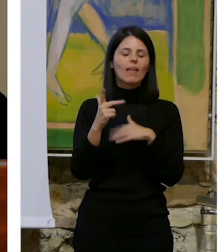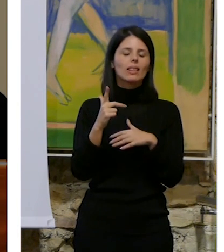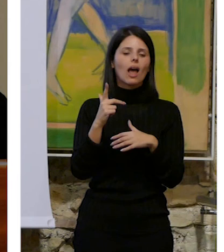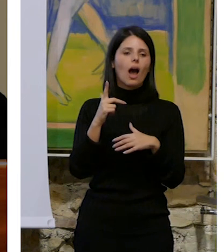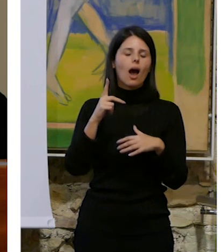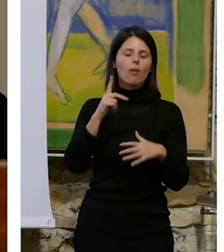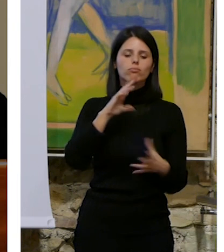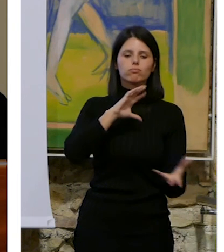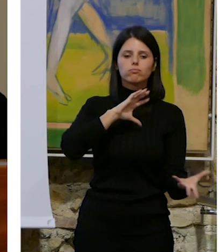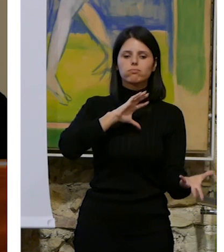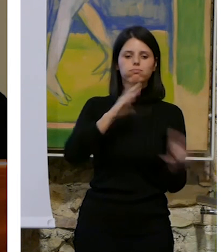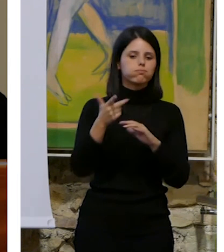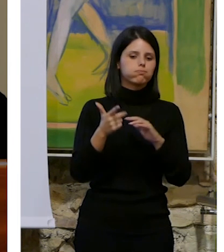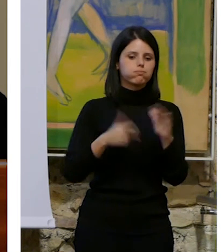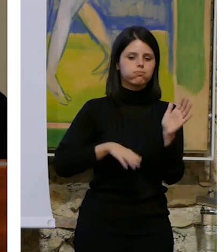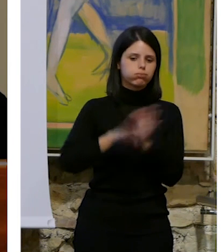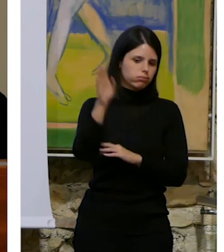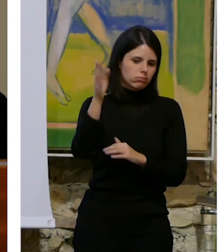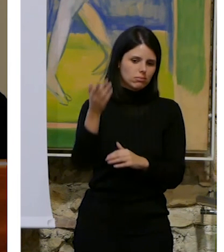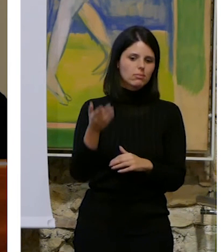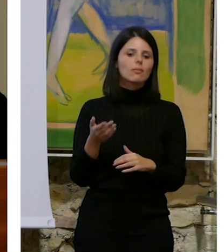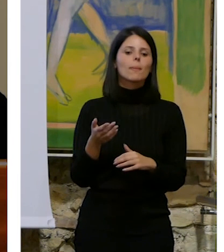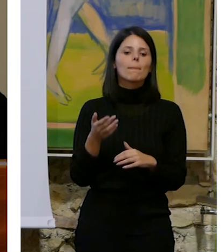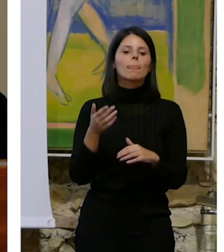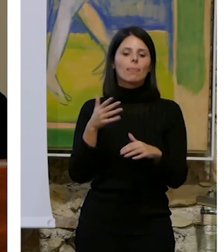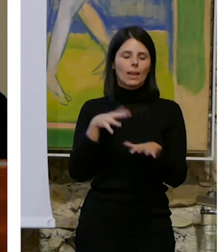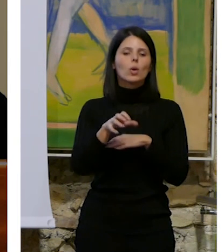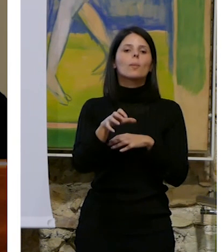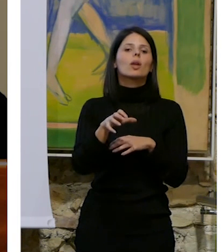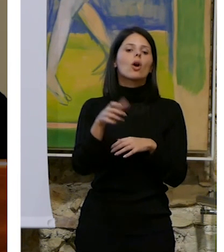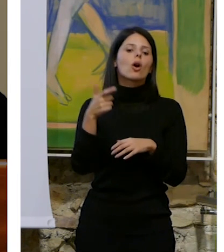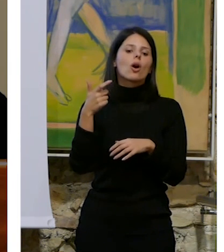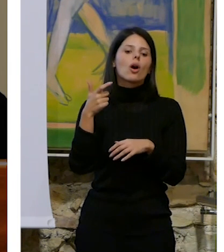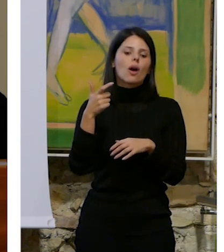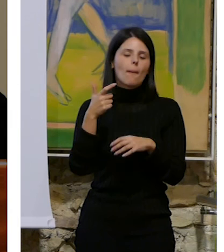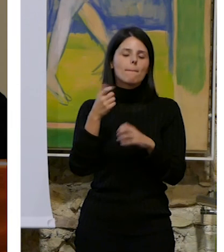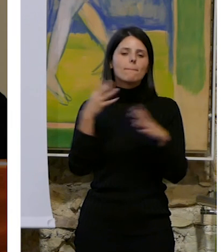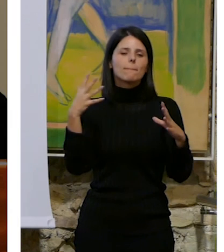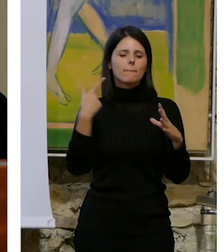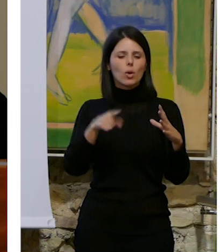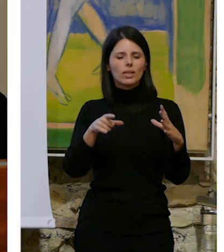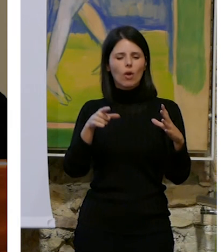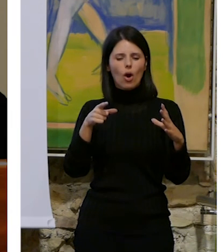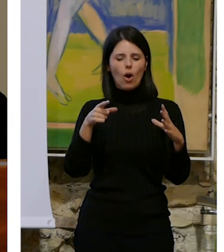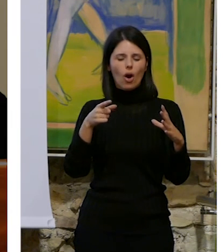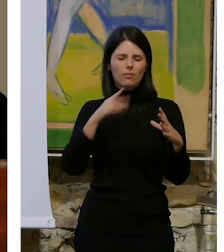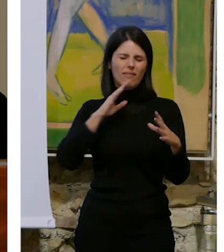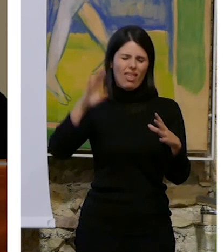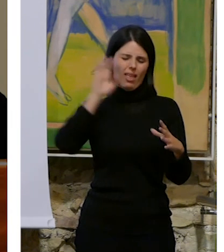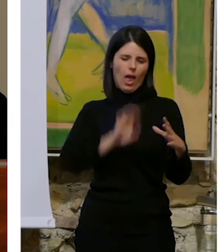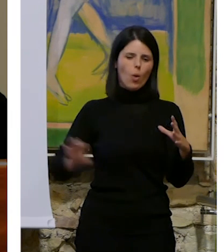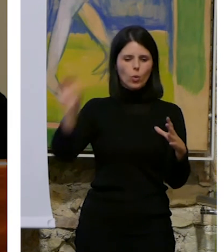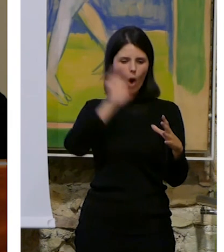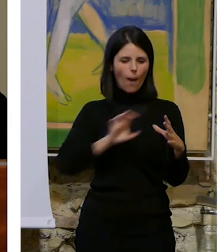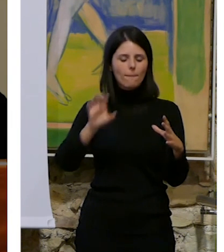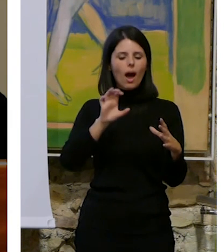riscattata, inventando in un qualche modo una delle democrazie più funzionali della vecchia Europa.